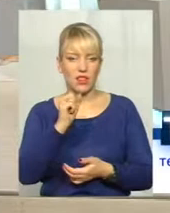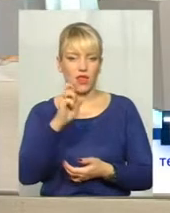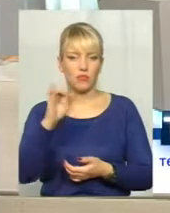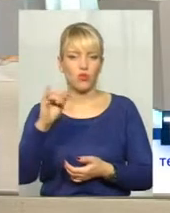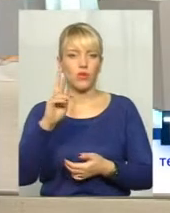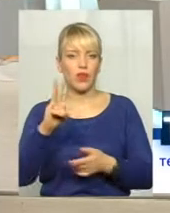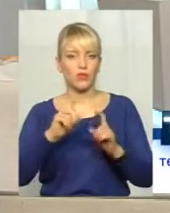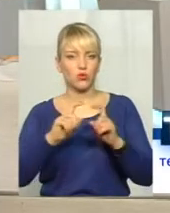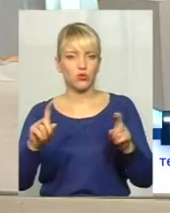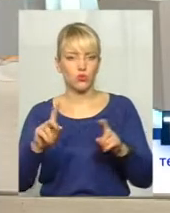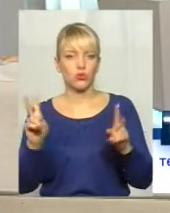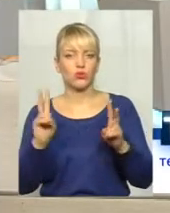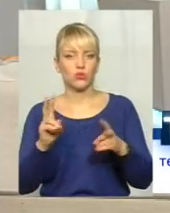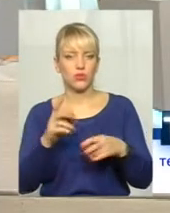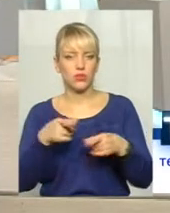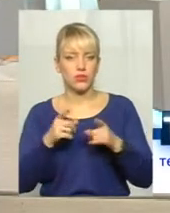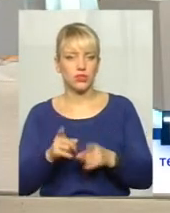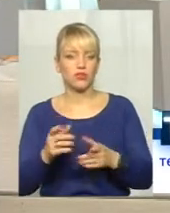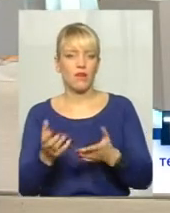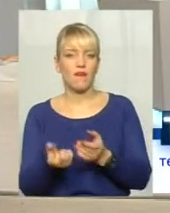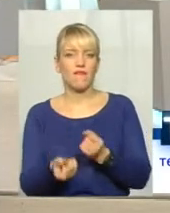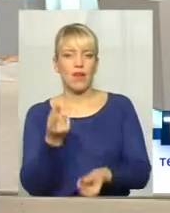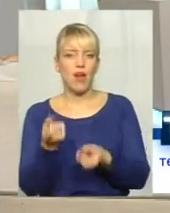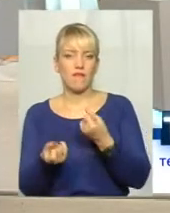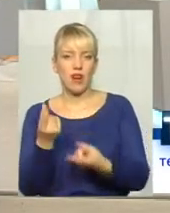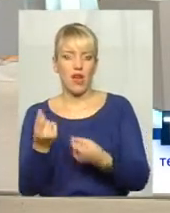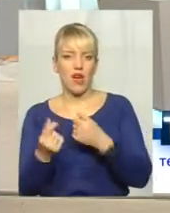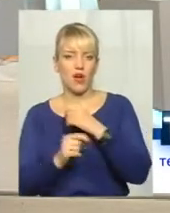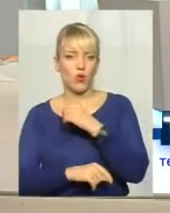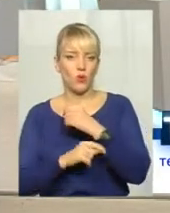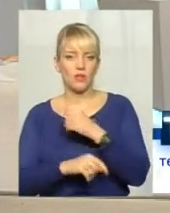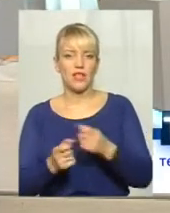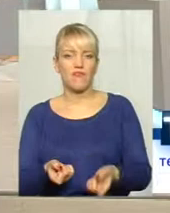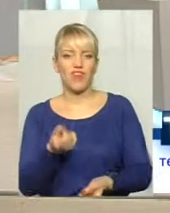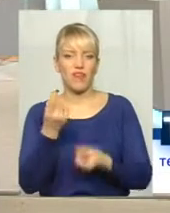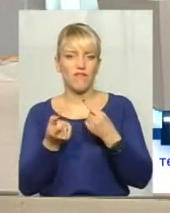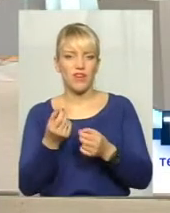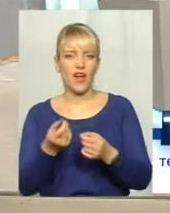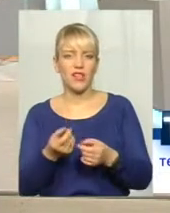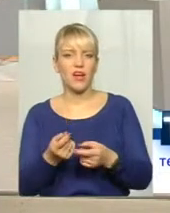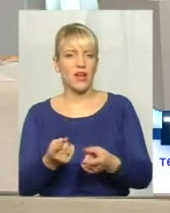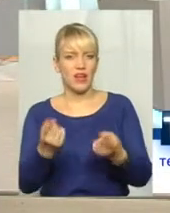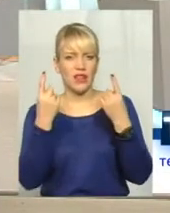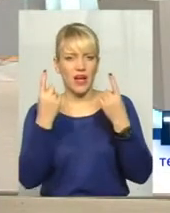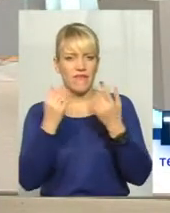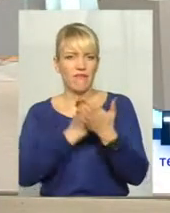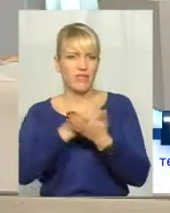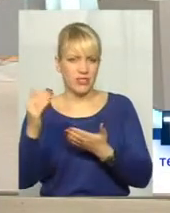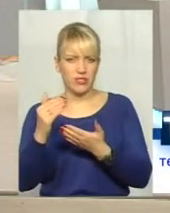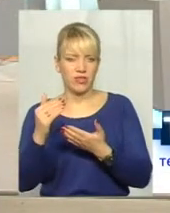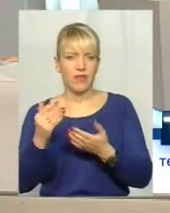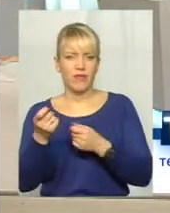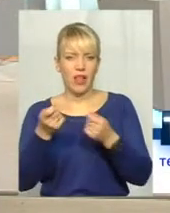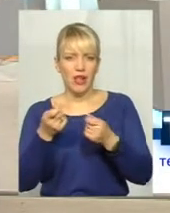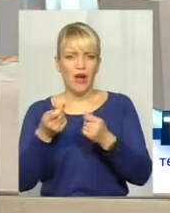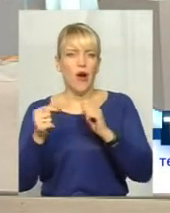структуру, яка дієву структуру, яка дійсно виявляє, виявляє випадки топової корупції, тобто у найвищих ешелонах влади. Ну,